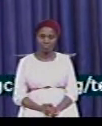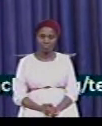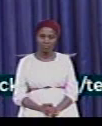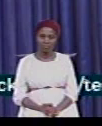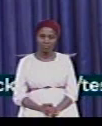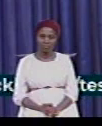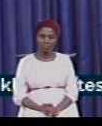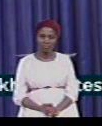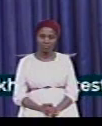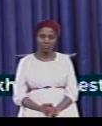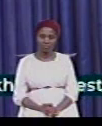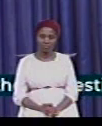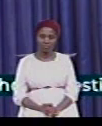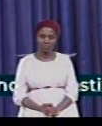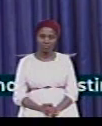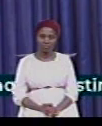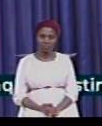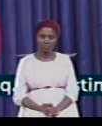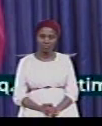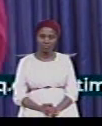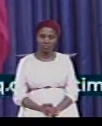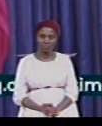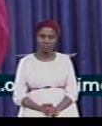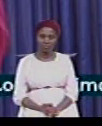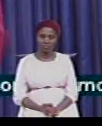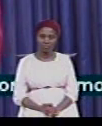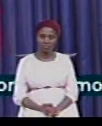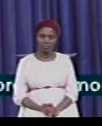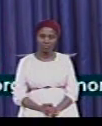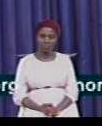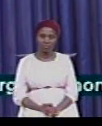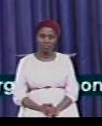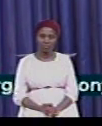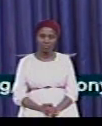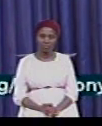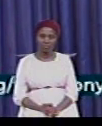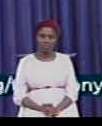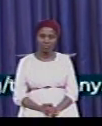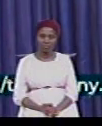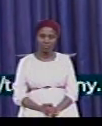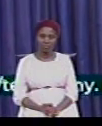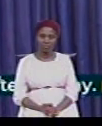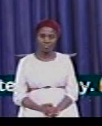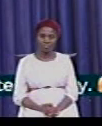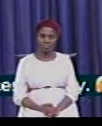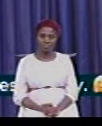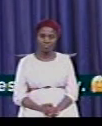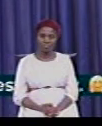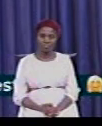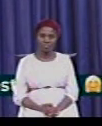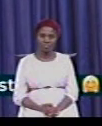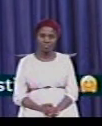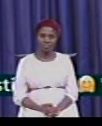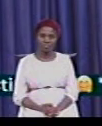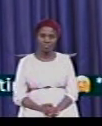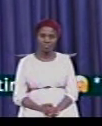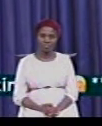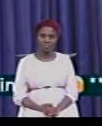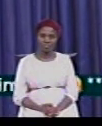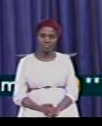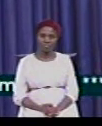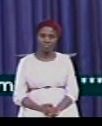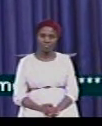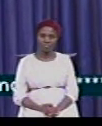ni amakra eso nyame adom eno asofo pani bom pa ye wie ye no oka so obi anhwe ne ho